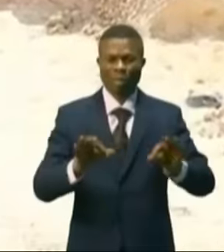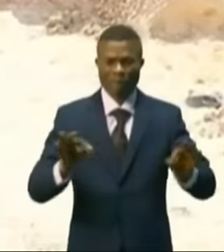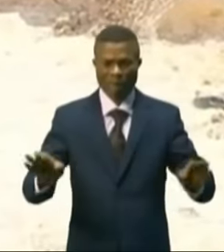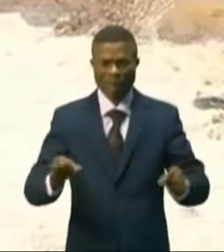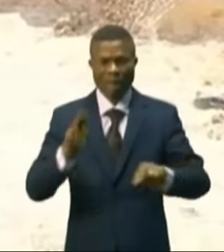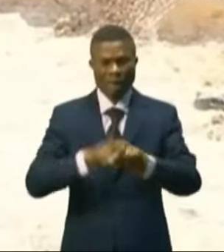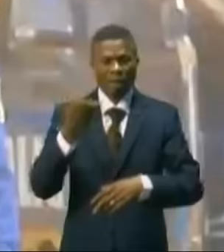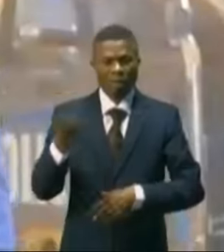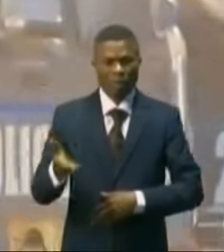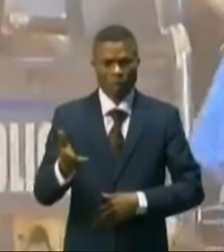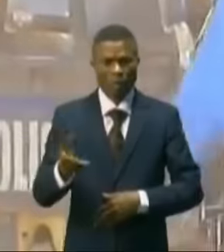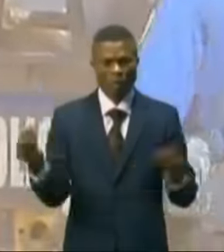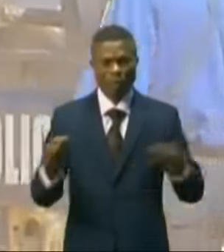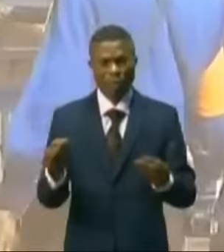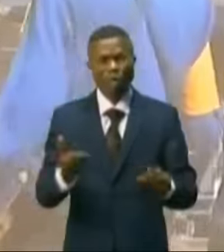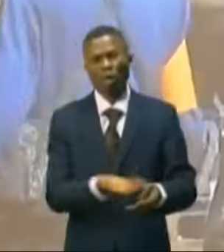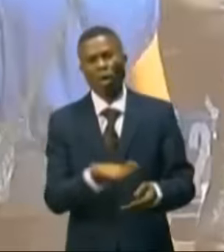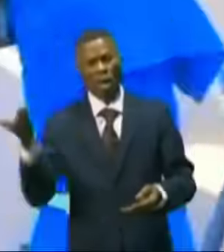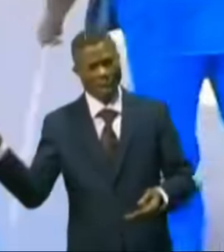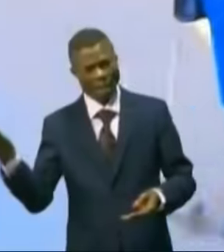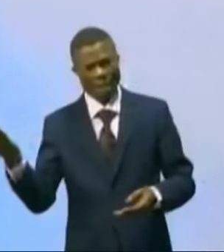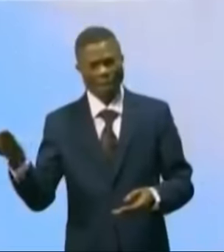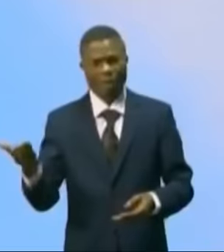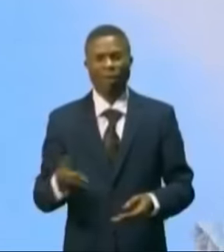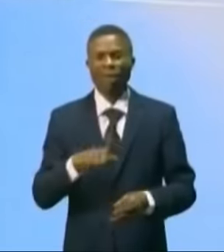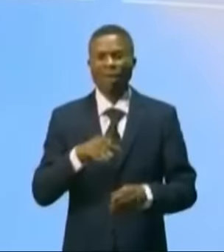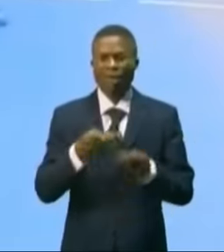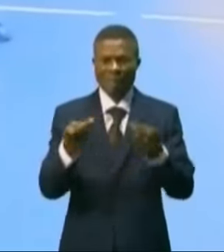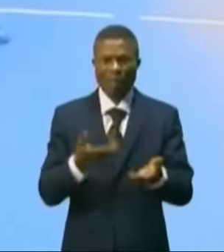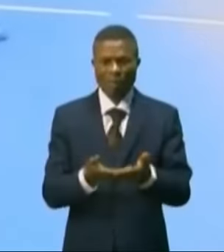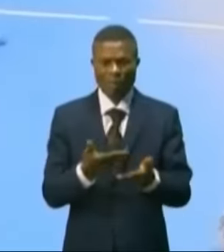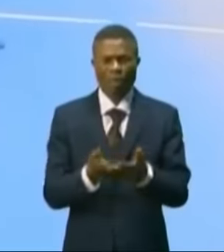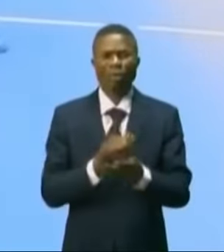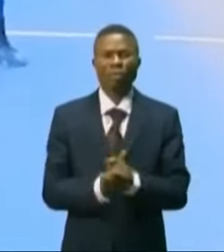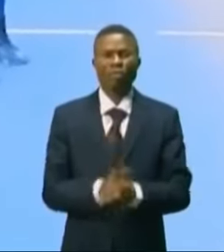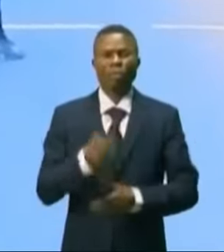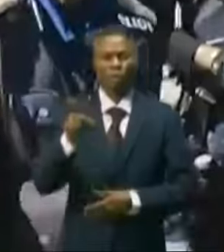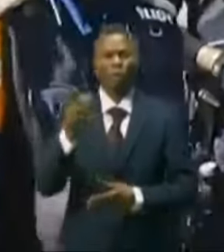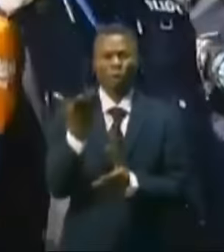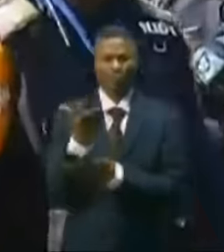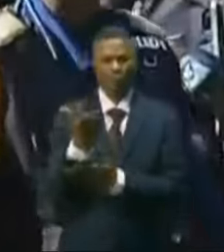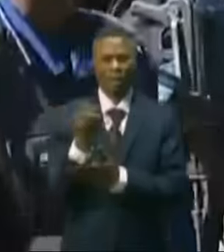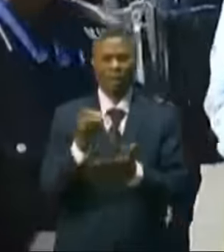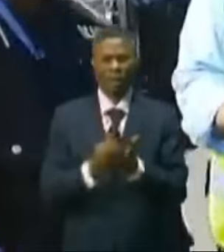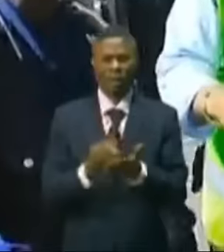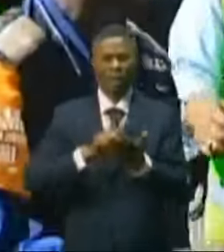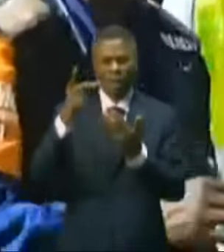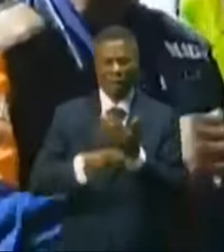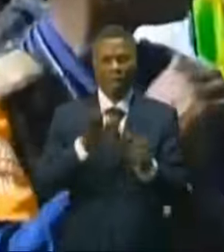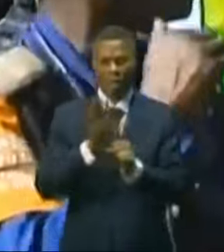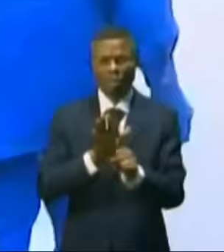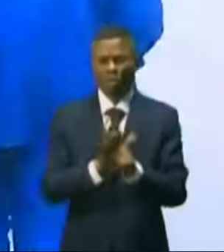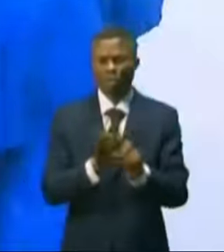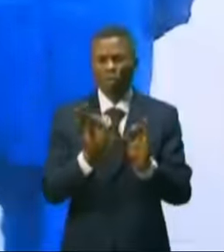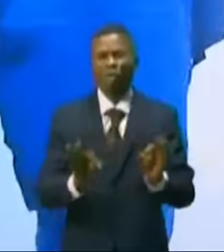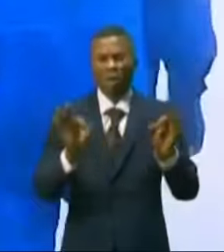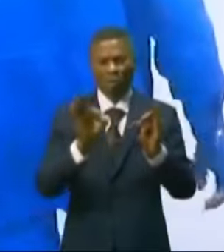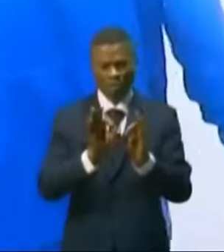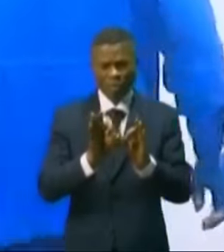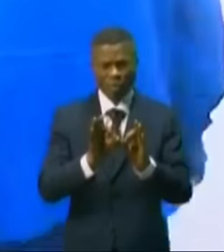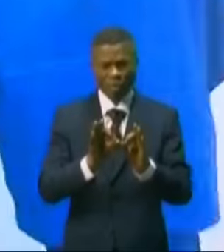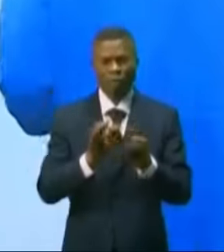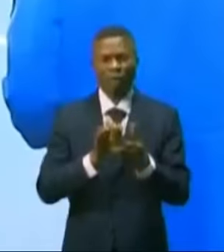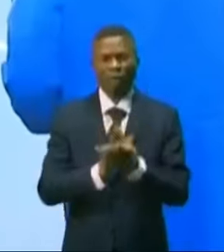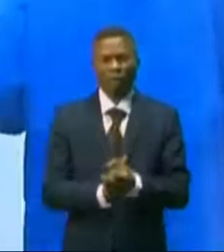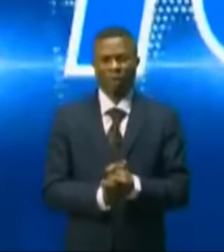endroit afin de dégager ces lieux complètement. La très dynamique Joyce Tunda Chansa a un agenda garni de l'or qui ne connaît pas de repos.